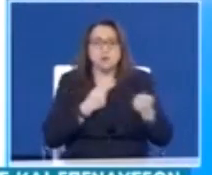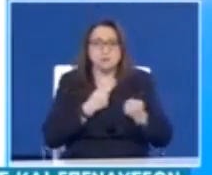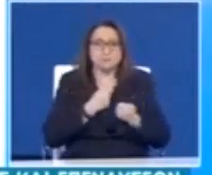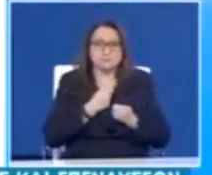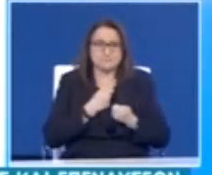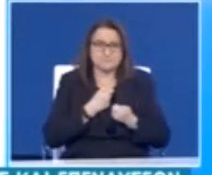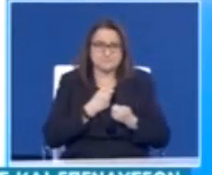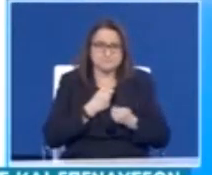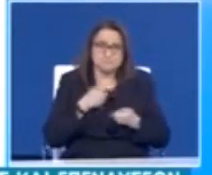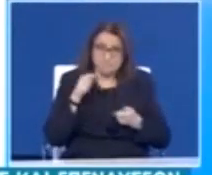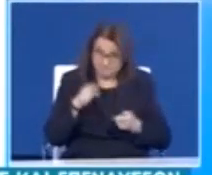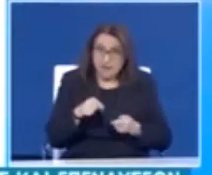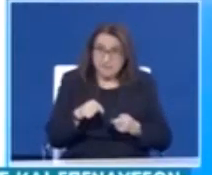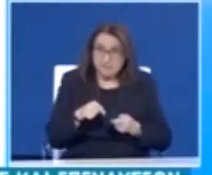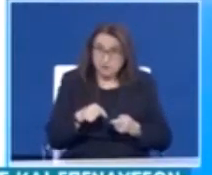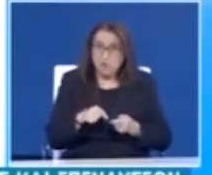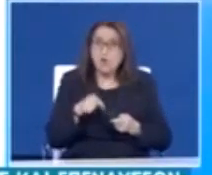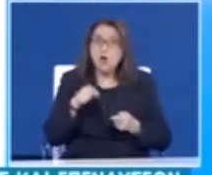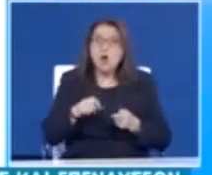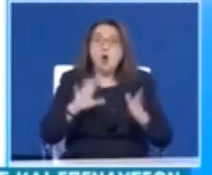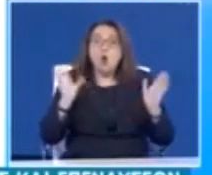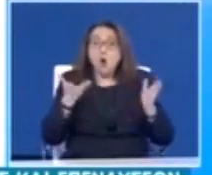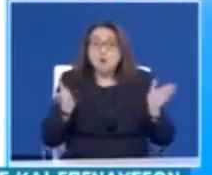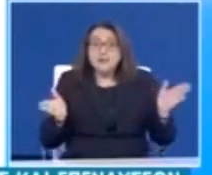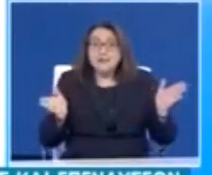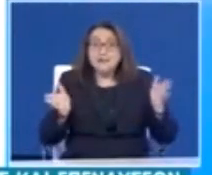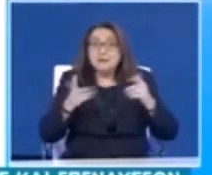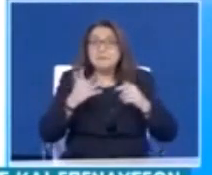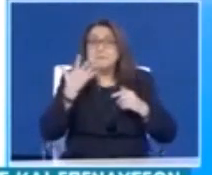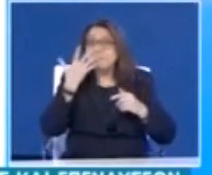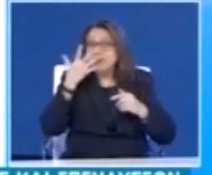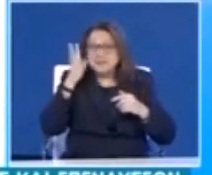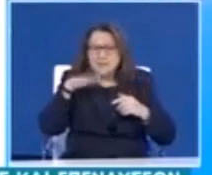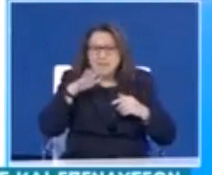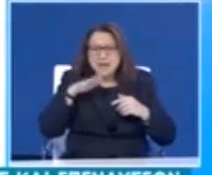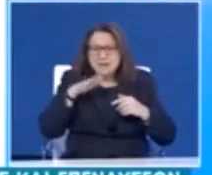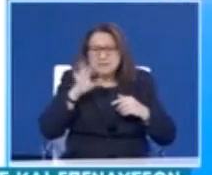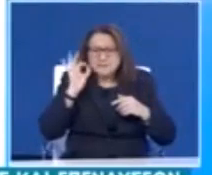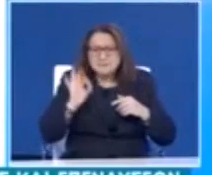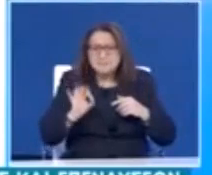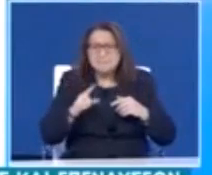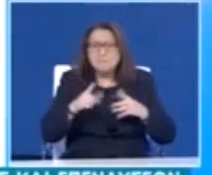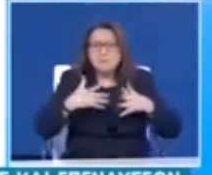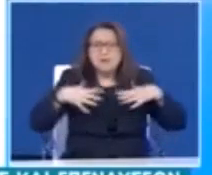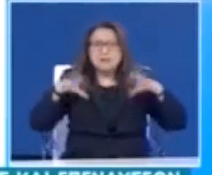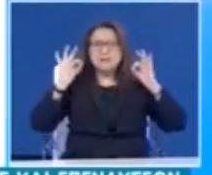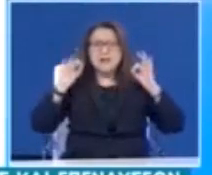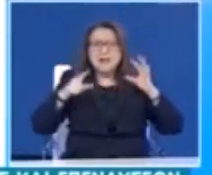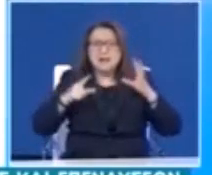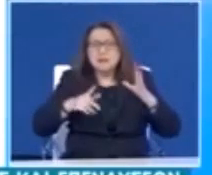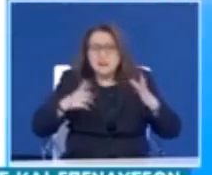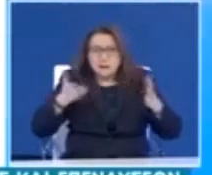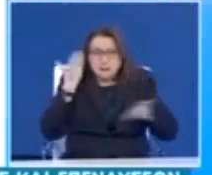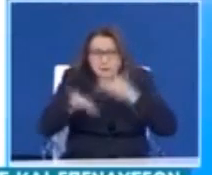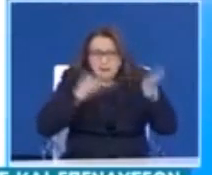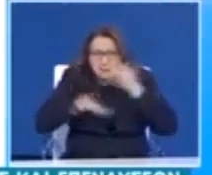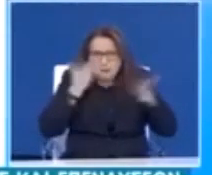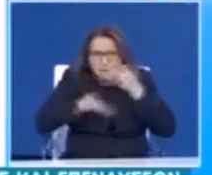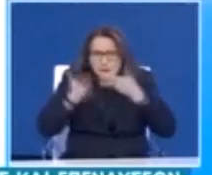Στο διάστημα που η πλατφόρμα έμεινε κλειστή μετά το πρώτο πενθήμερο, όπου κυριολεκτικά έγινε ανάρπαστο το προϊόν